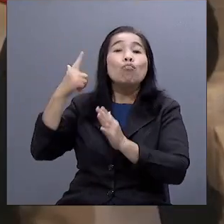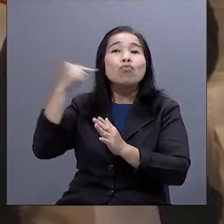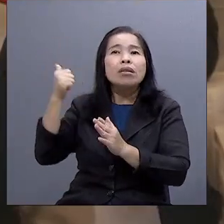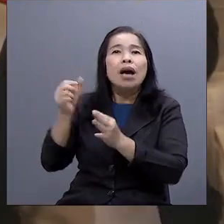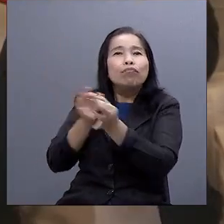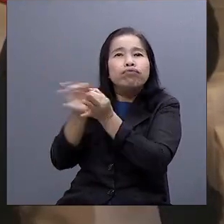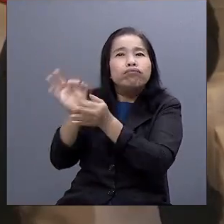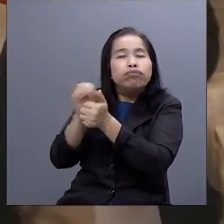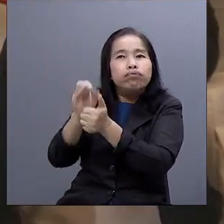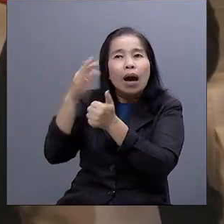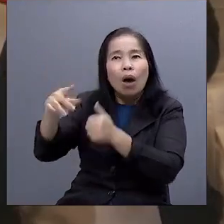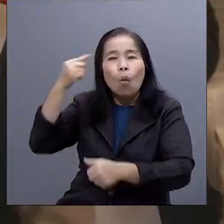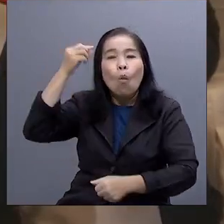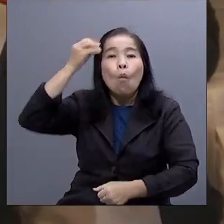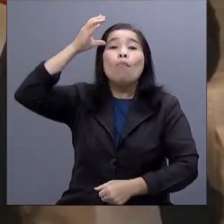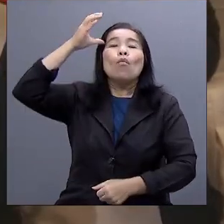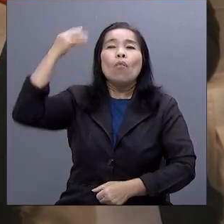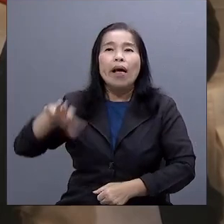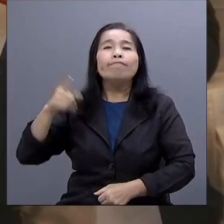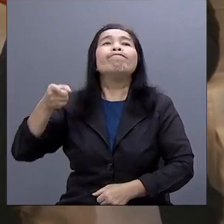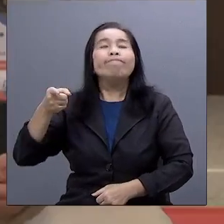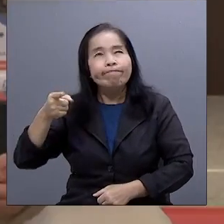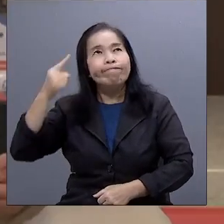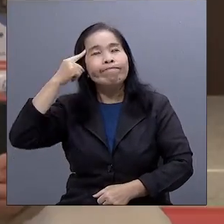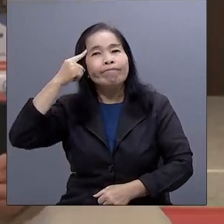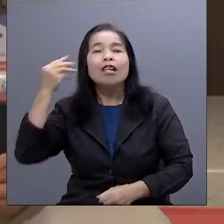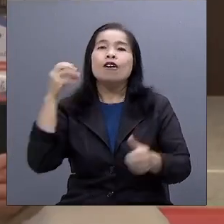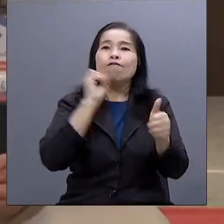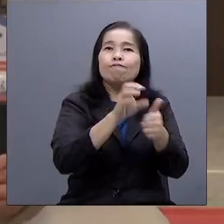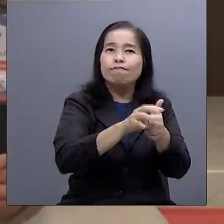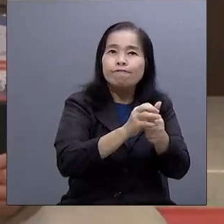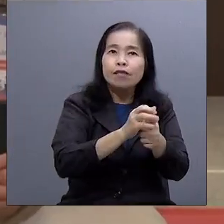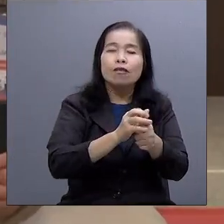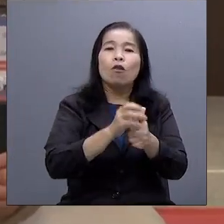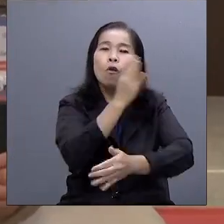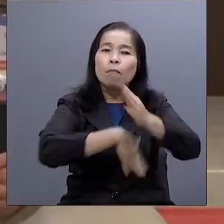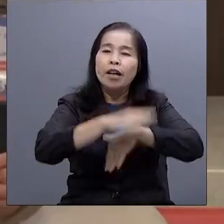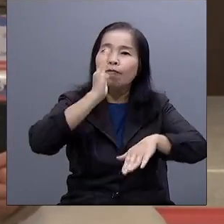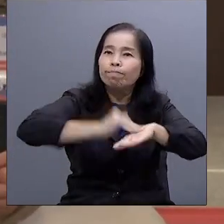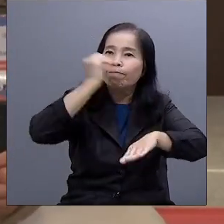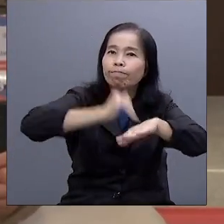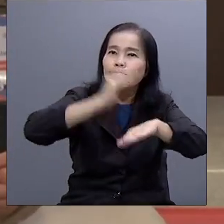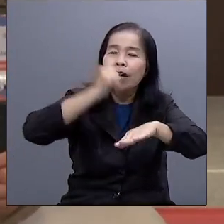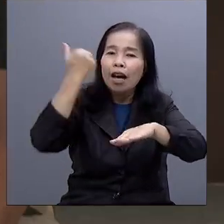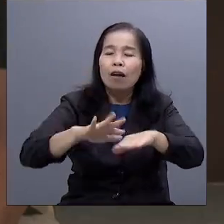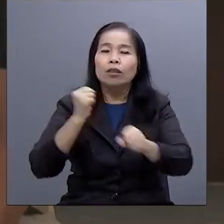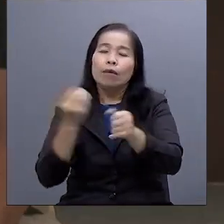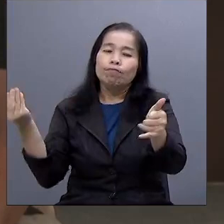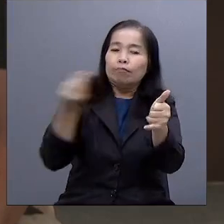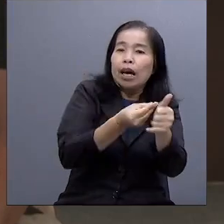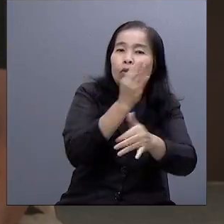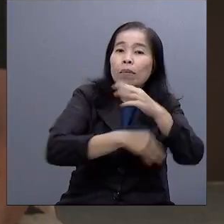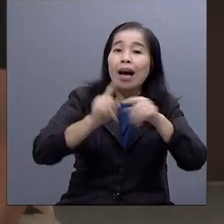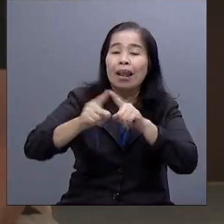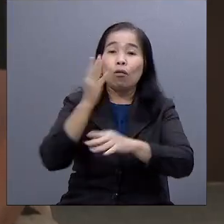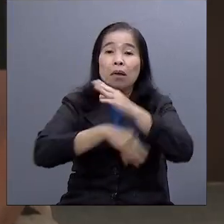้มีคามรู้และนำไปสในเรื่องของธacticixarเบื้งต้น ในการที่จะปัฒีบติตบคนพิการแตsecschoolเจประเภท